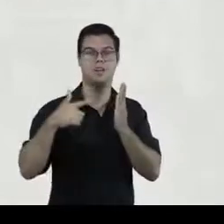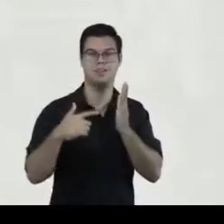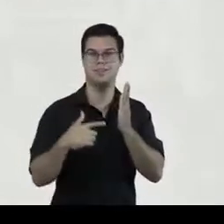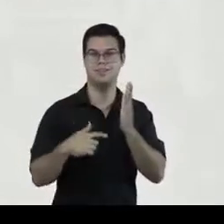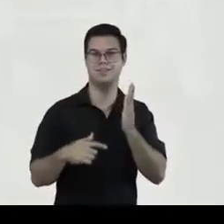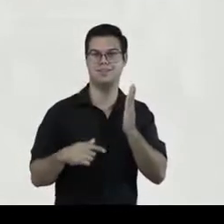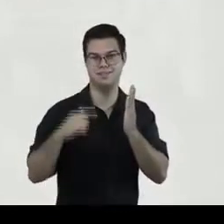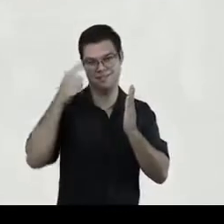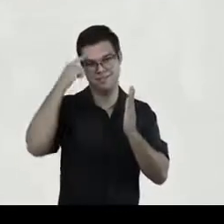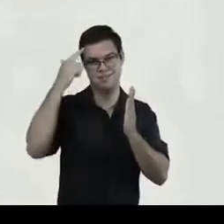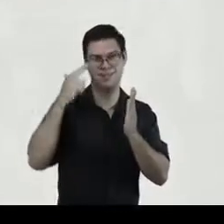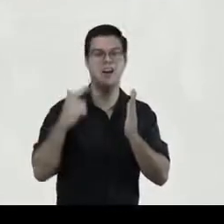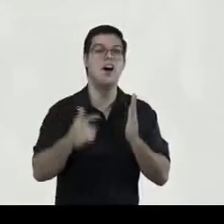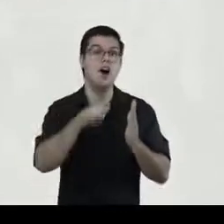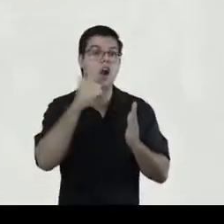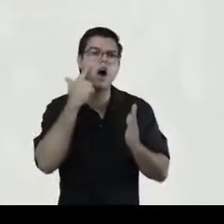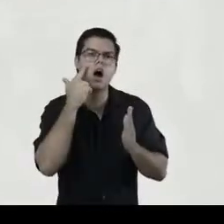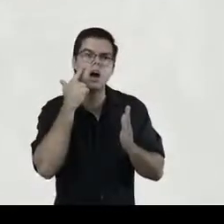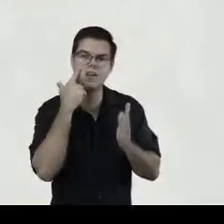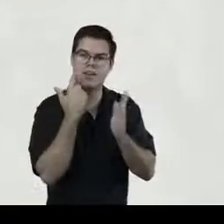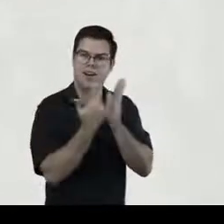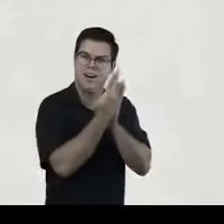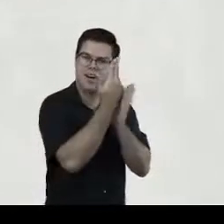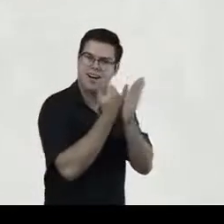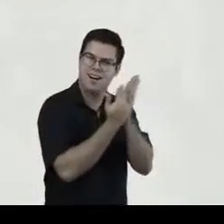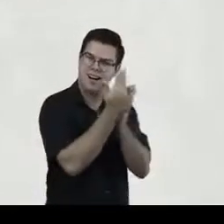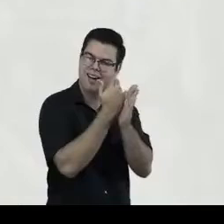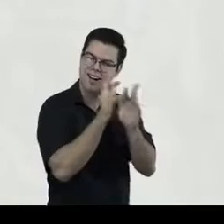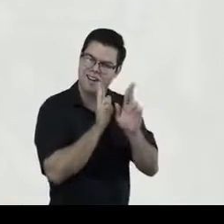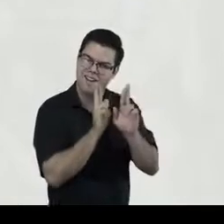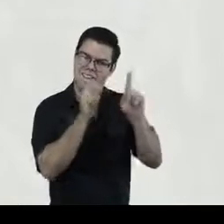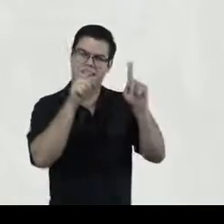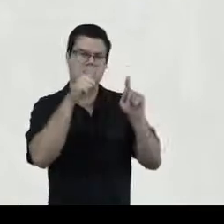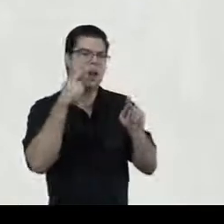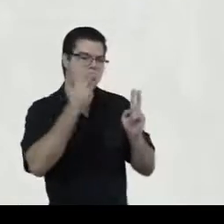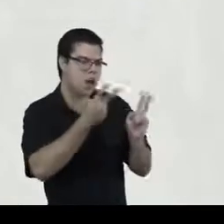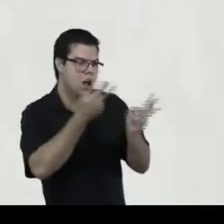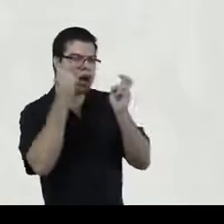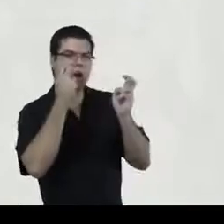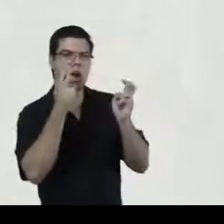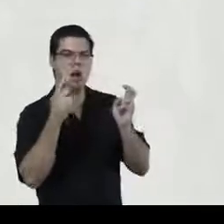que vous voyez sous les yeux. Suivante.